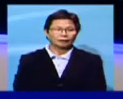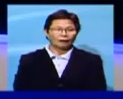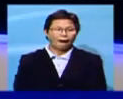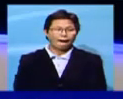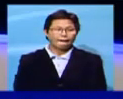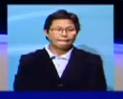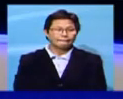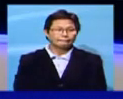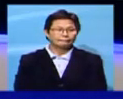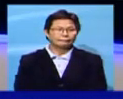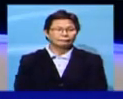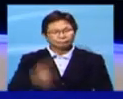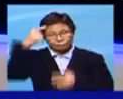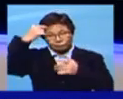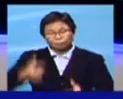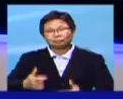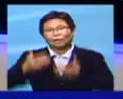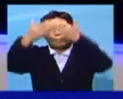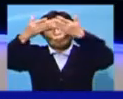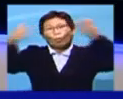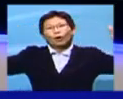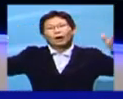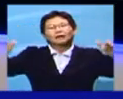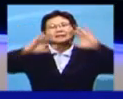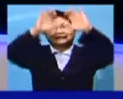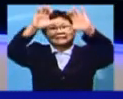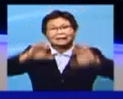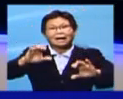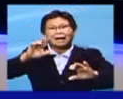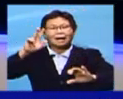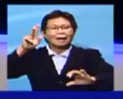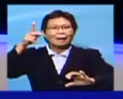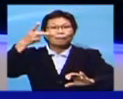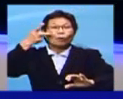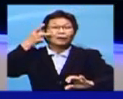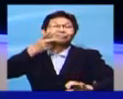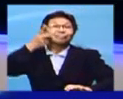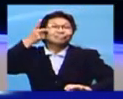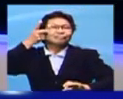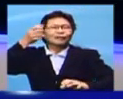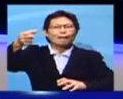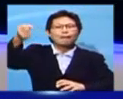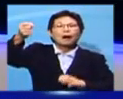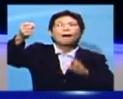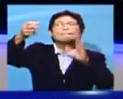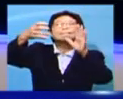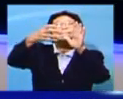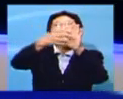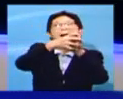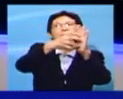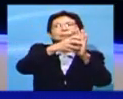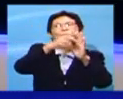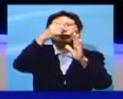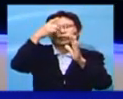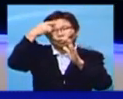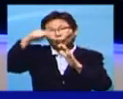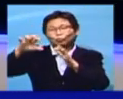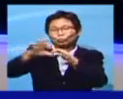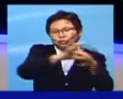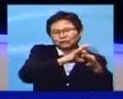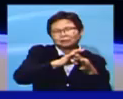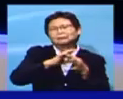Bahru pendirian terbuka dan pendekatan politik matang menjadi pegangan pas dalam menjalin kerjasama dengan